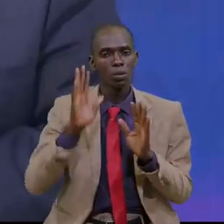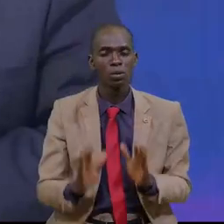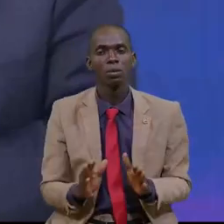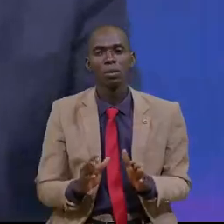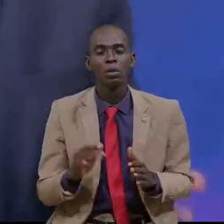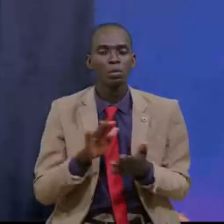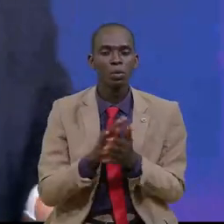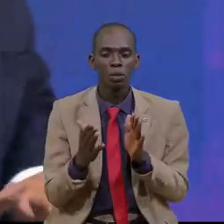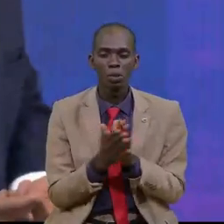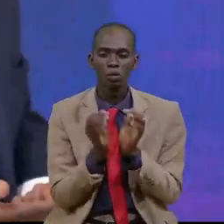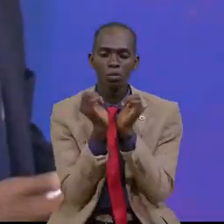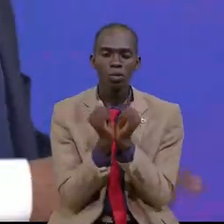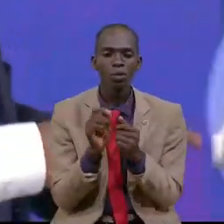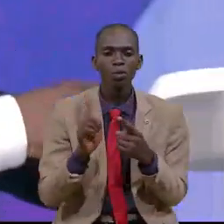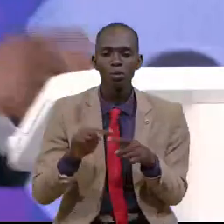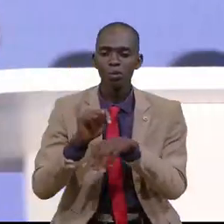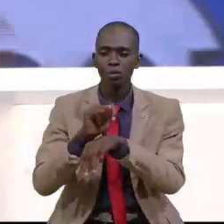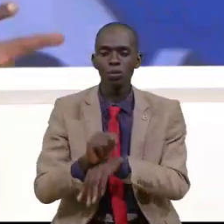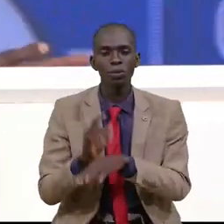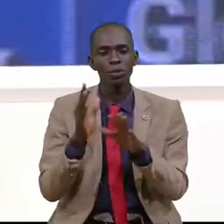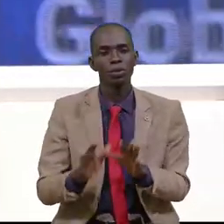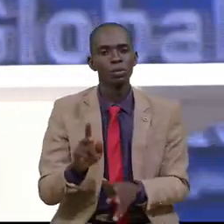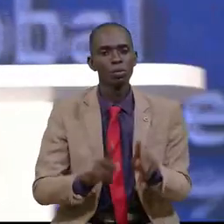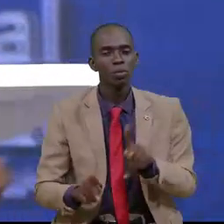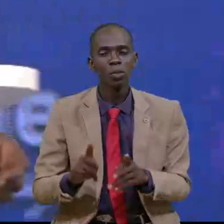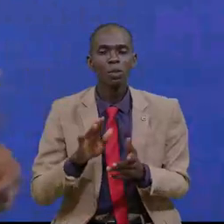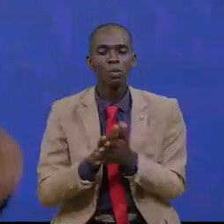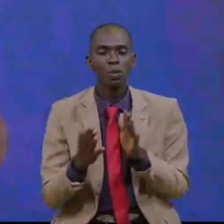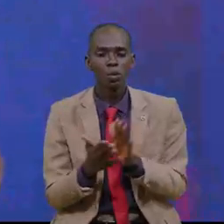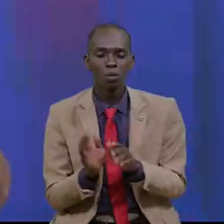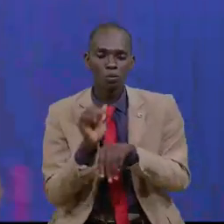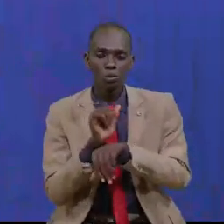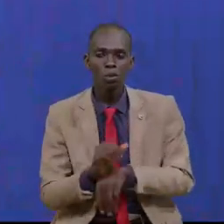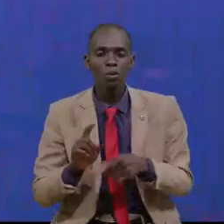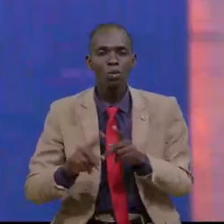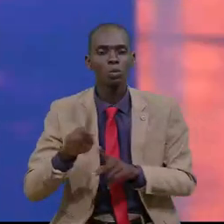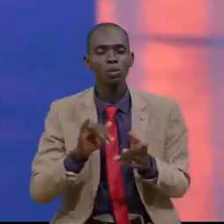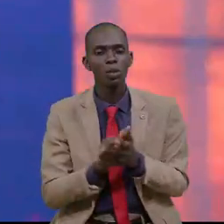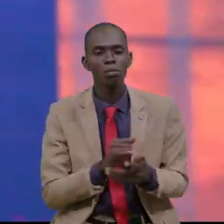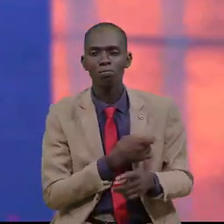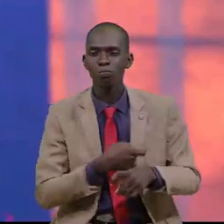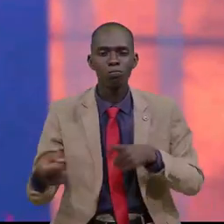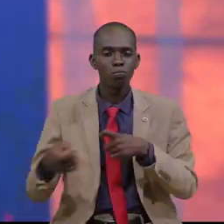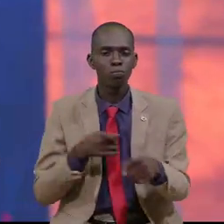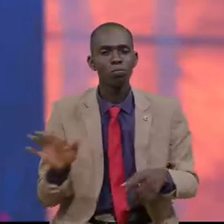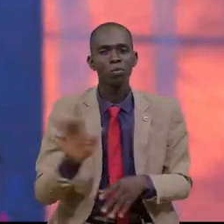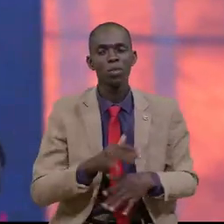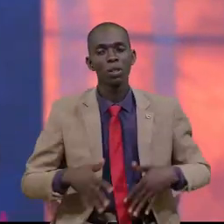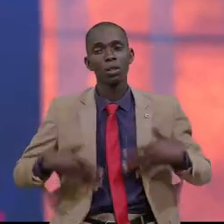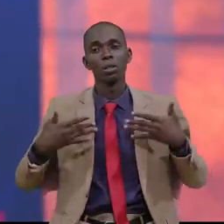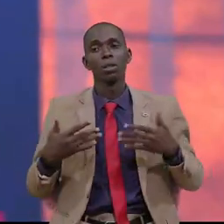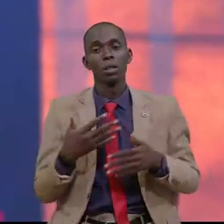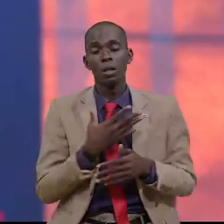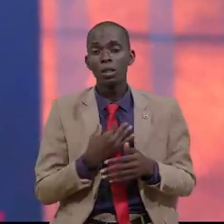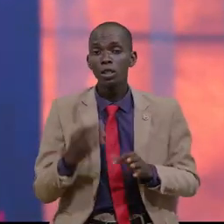servitude aux herboristes, aux traditionnalistes. Ils se retrouvent dans la servitude à ceux qui malmènent leur vie.